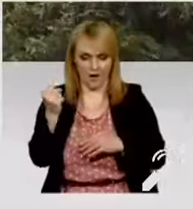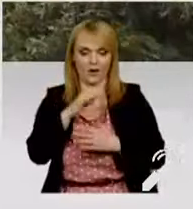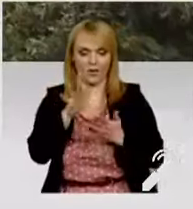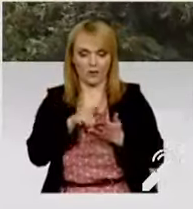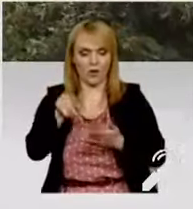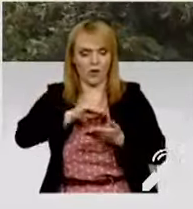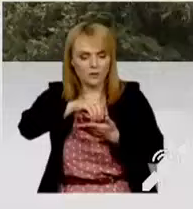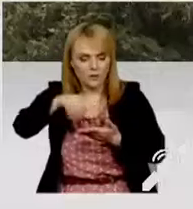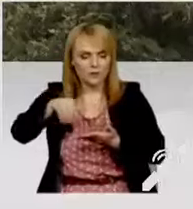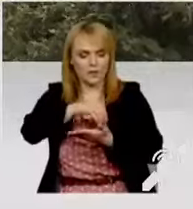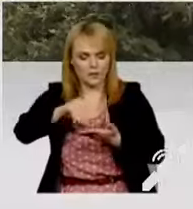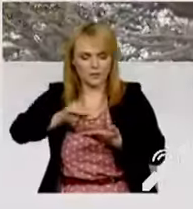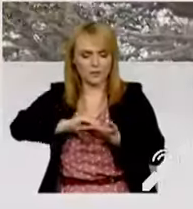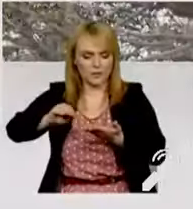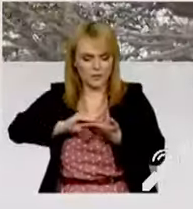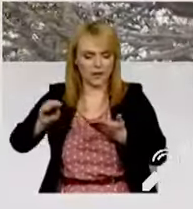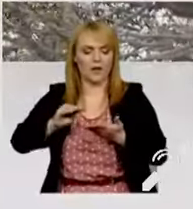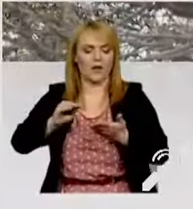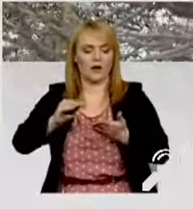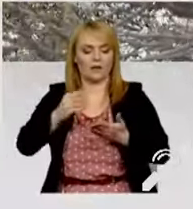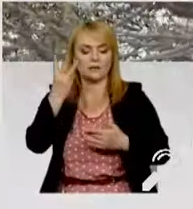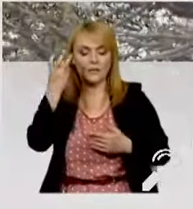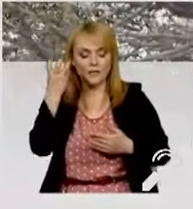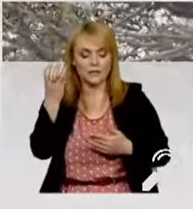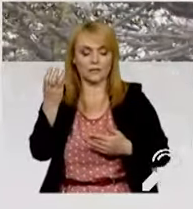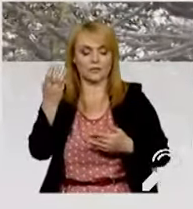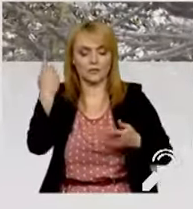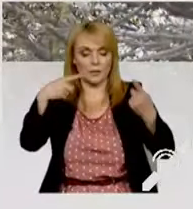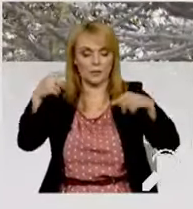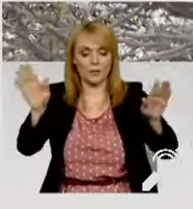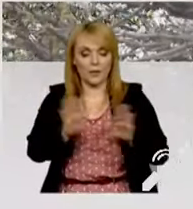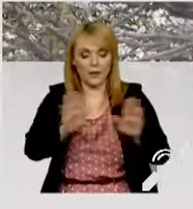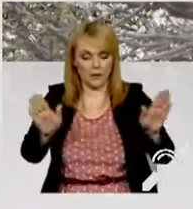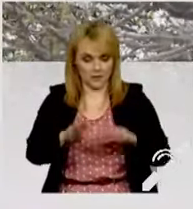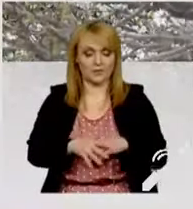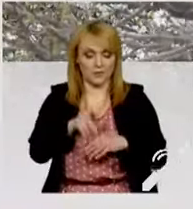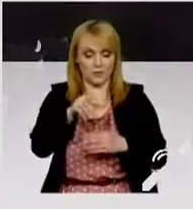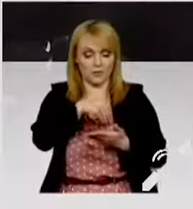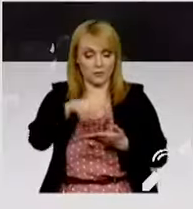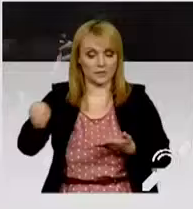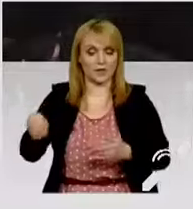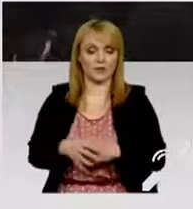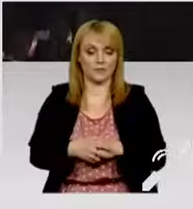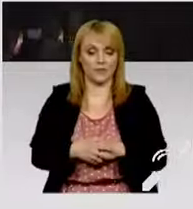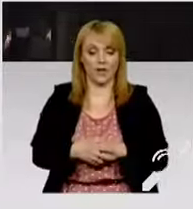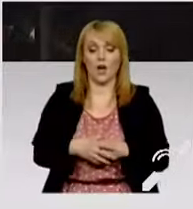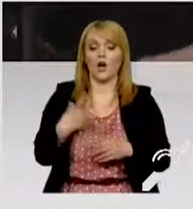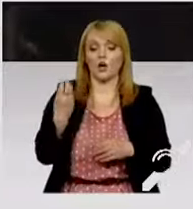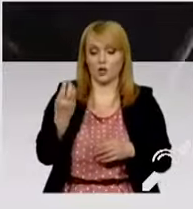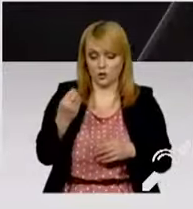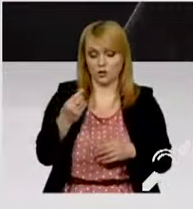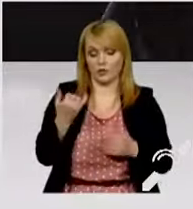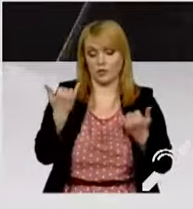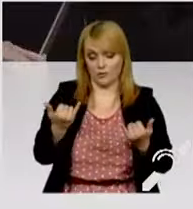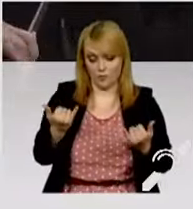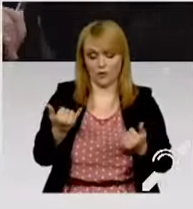peste 300 de cântece patriotice, lirice și pentru copii. Pe lângă lucrările cunoscute, astăzi în premieră au fost prezentate